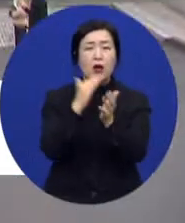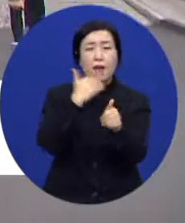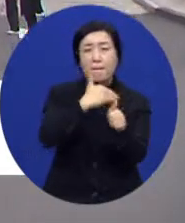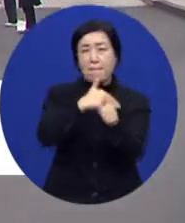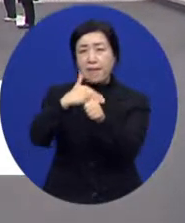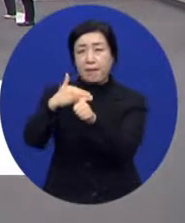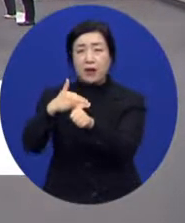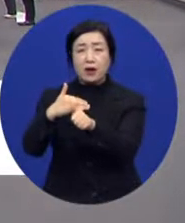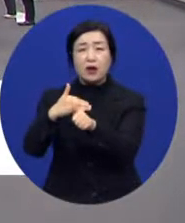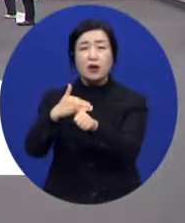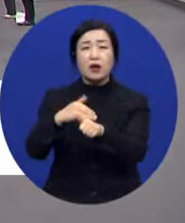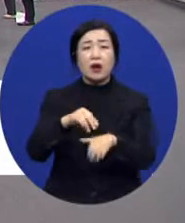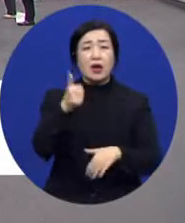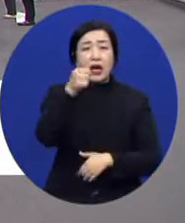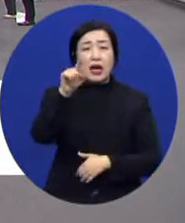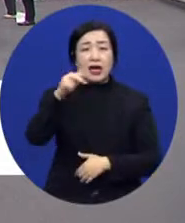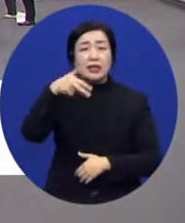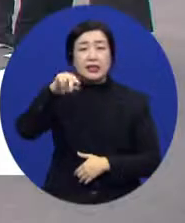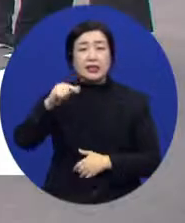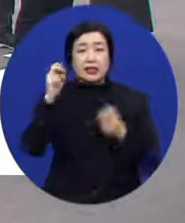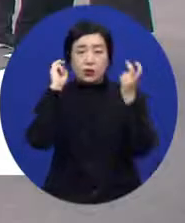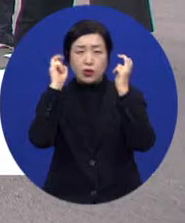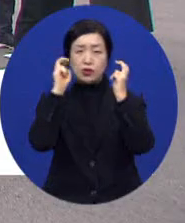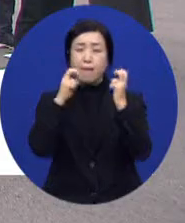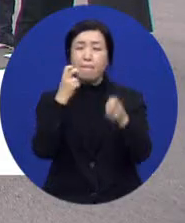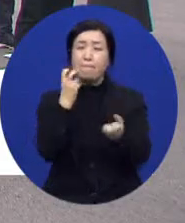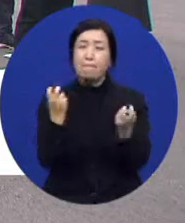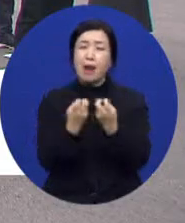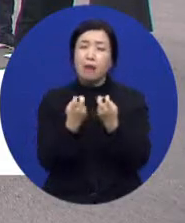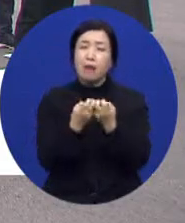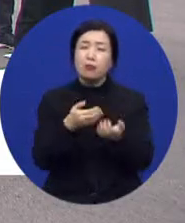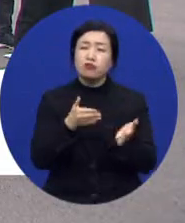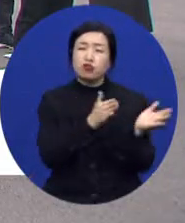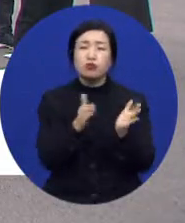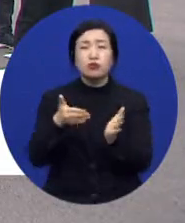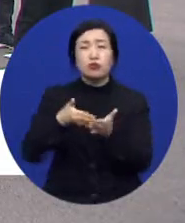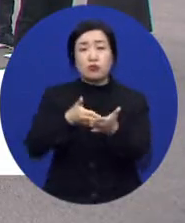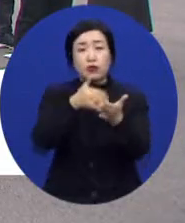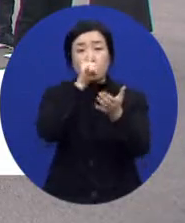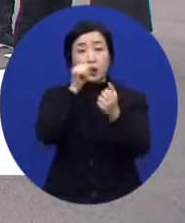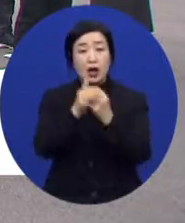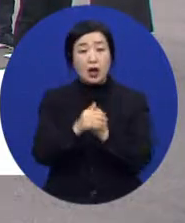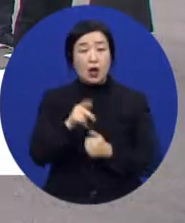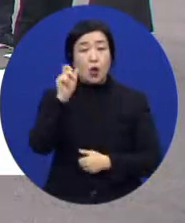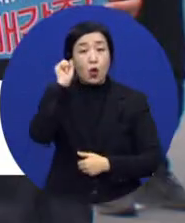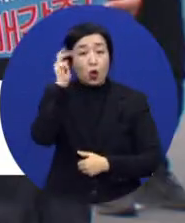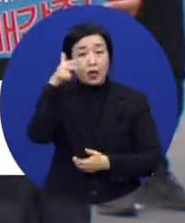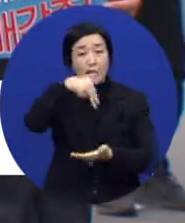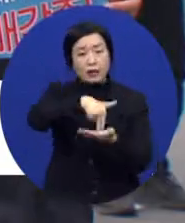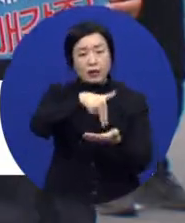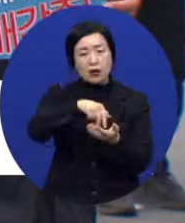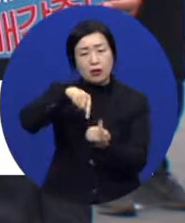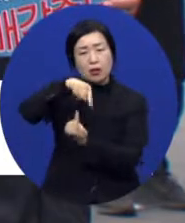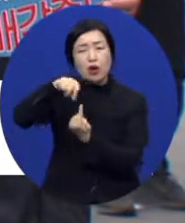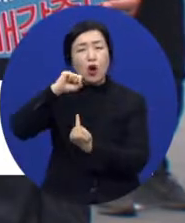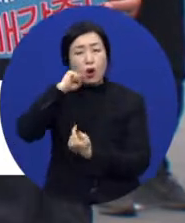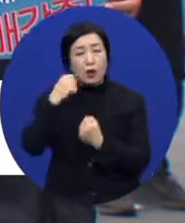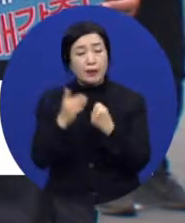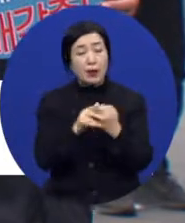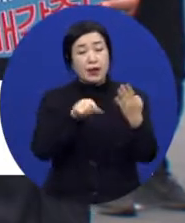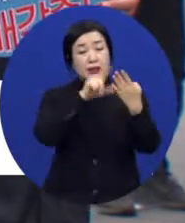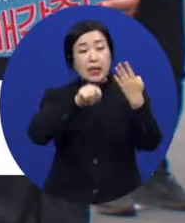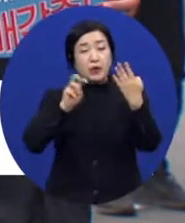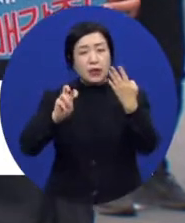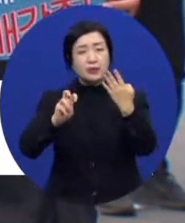사태가 발생하지 않도록 한진그룹 차원에서 해법을 마련하라고 요구했습니다. 칼호텔 측은 경영난 때문에 오는